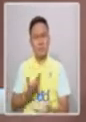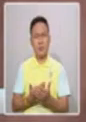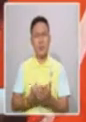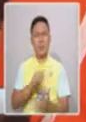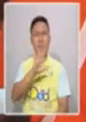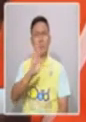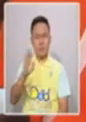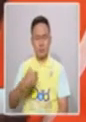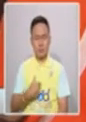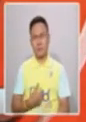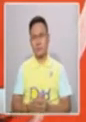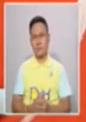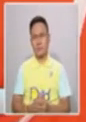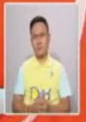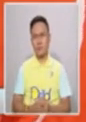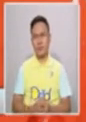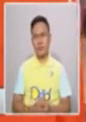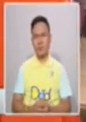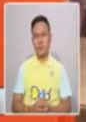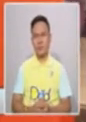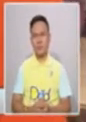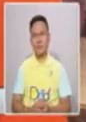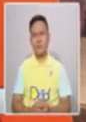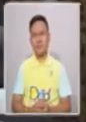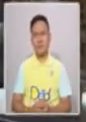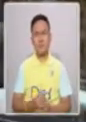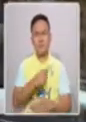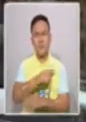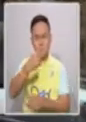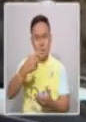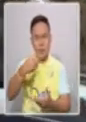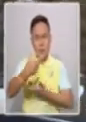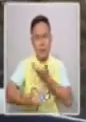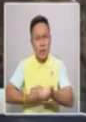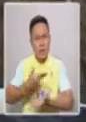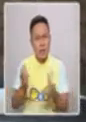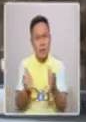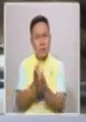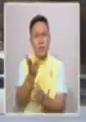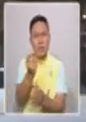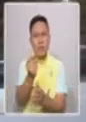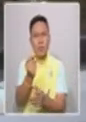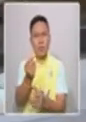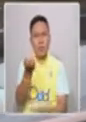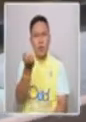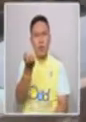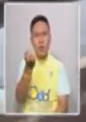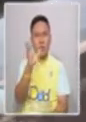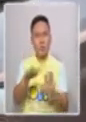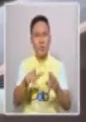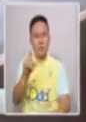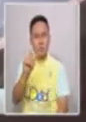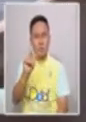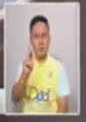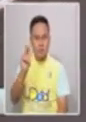บาทได ้วันนึงกี่จานฮะ จานในนี้เดี๋ยวขายข้าวแกงก็ประมาณวันนึง20กิโลสารข้าวสารน่ะ 20กิโลสาร เยอะนะ